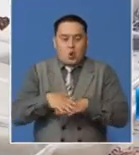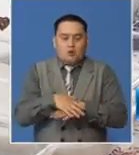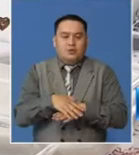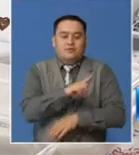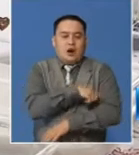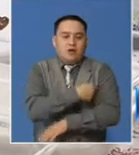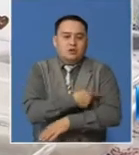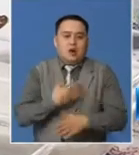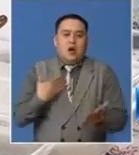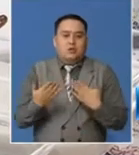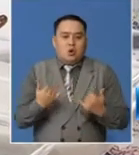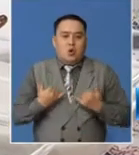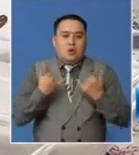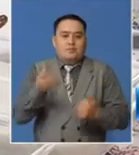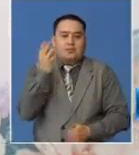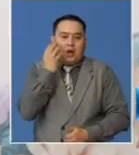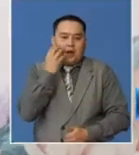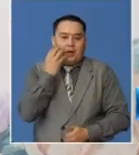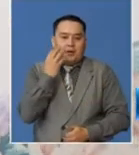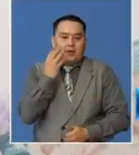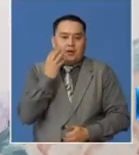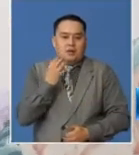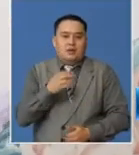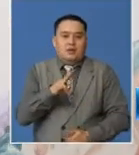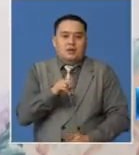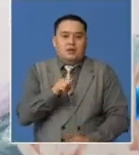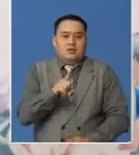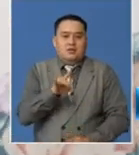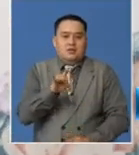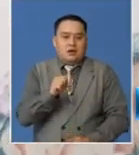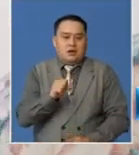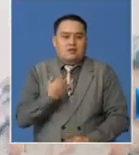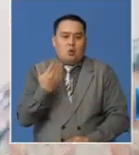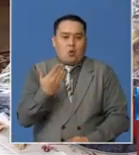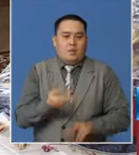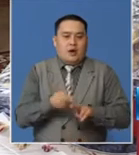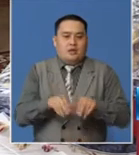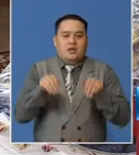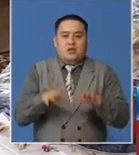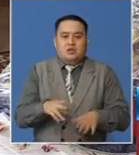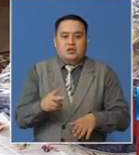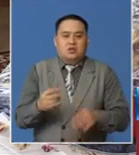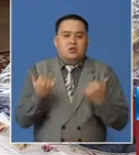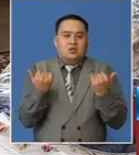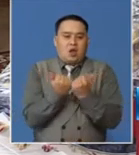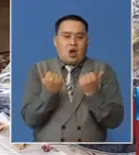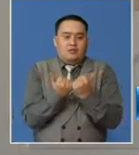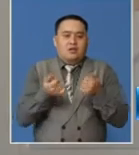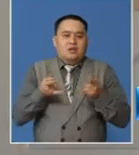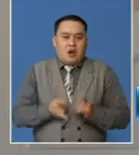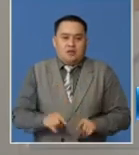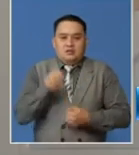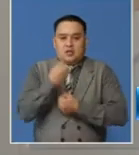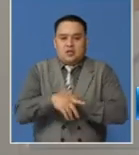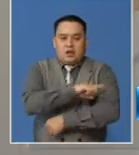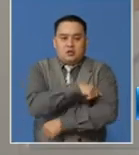халатах относится и беременная на 5-го ребенка Назира Малтабарова. Поэтому решила двойню родить в местной